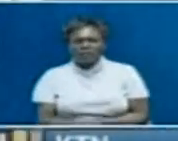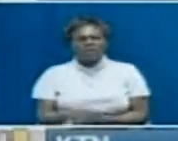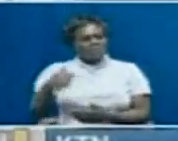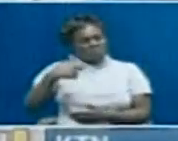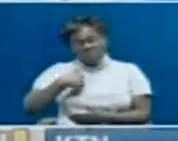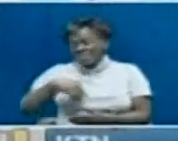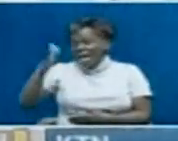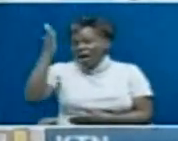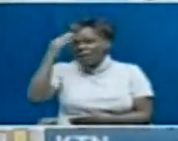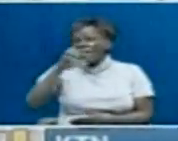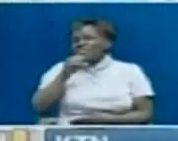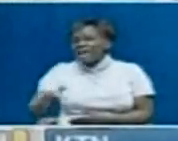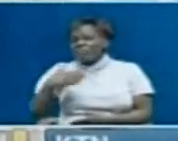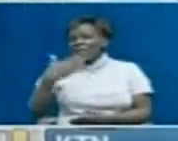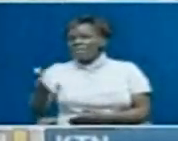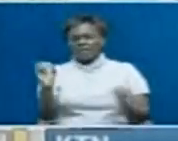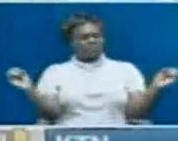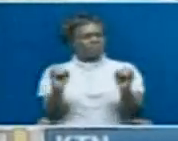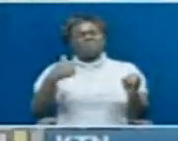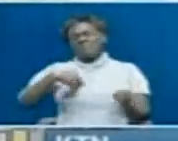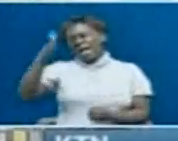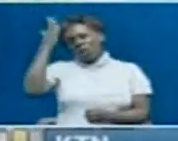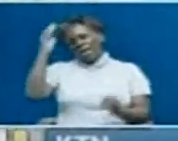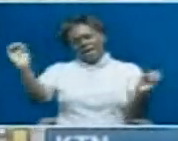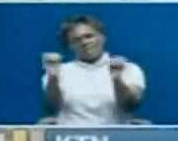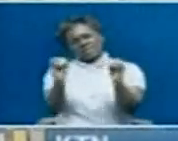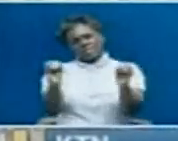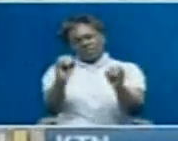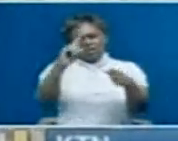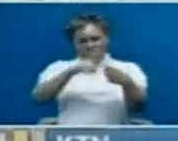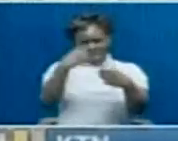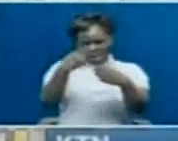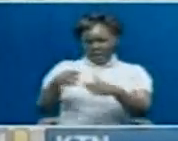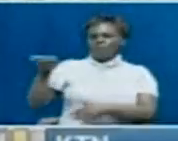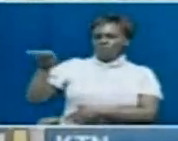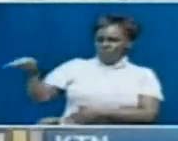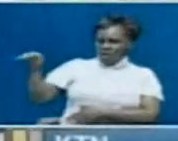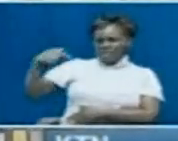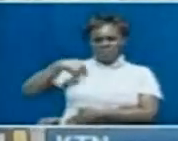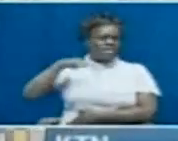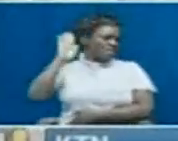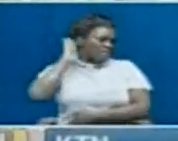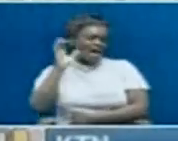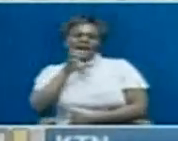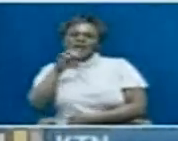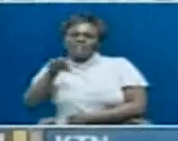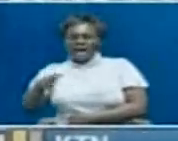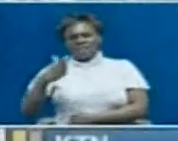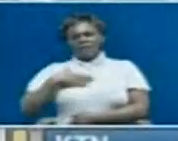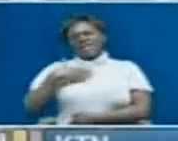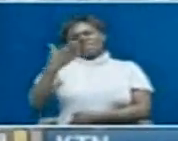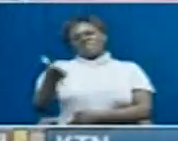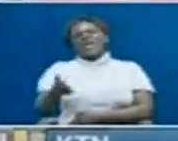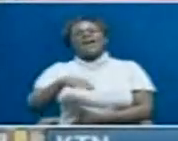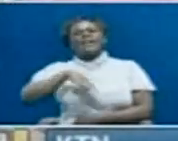Sijajua kama yangu iko ndani. Sijajua kabisa. Sasa asubuhi ndio nikasikia ile kijana wako hata nikimbilia